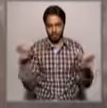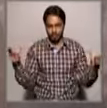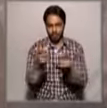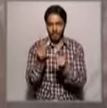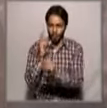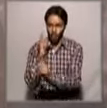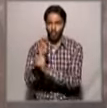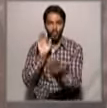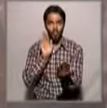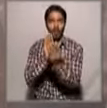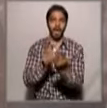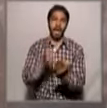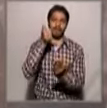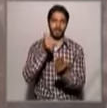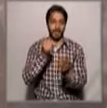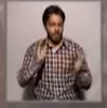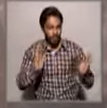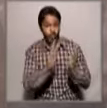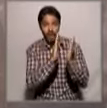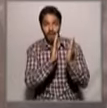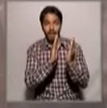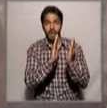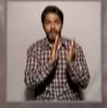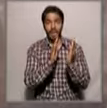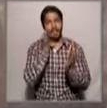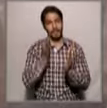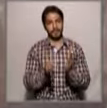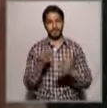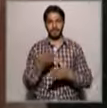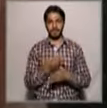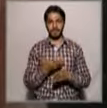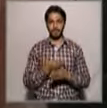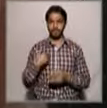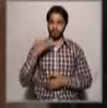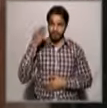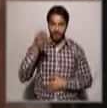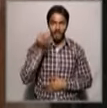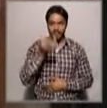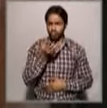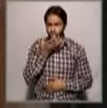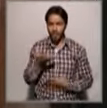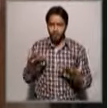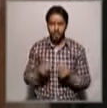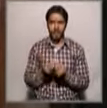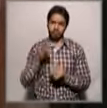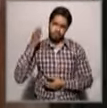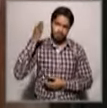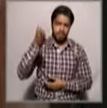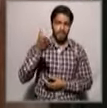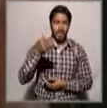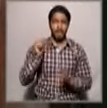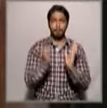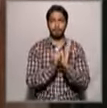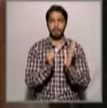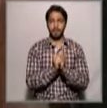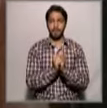تنازع مجاله التقاضي، أو أن تجلس الأخت الكريمة المجالس الودية، أن تجلس الأخت الودية كبار